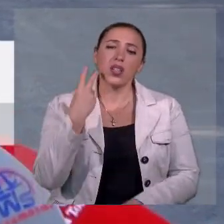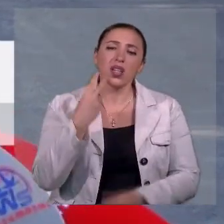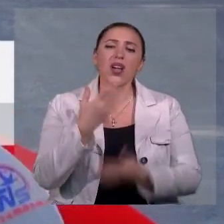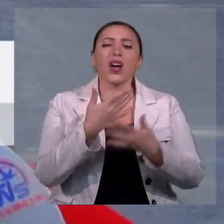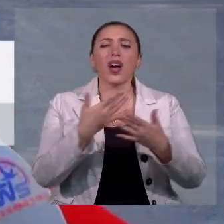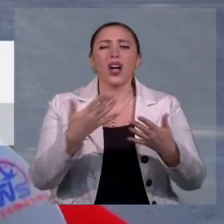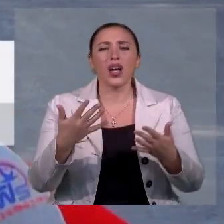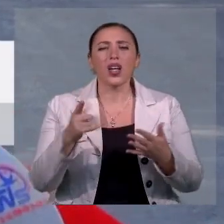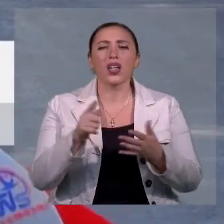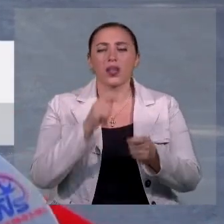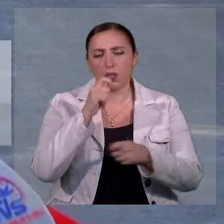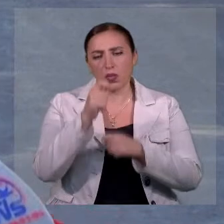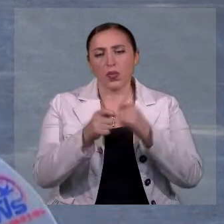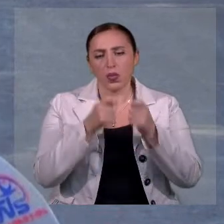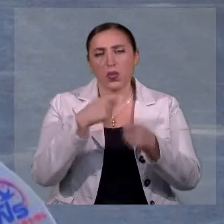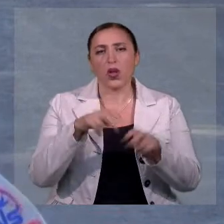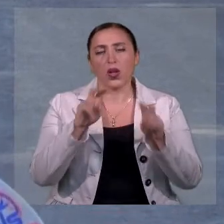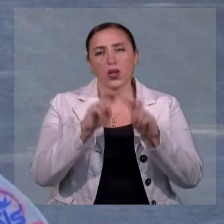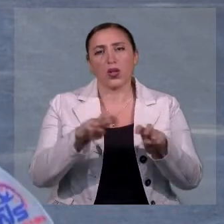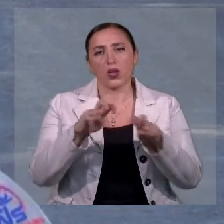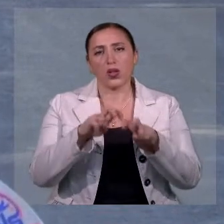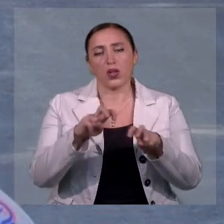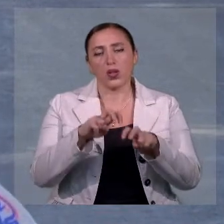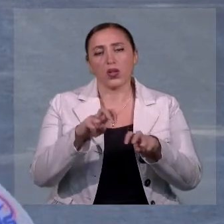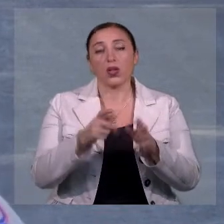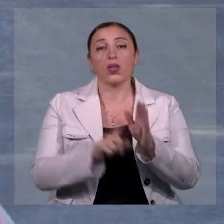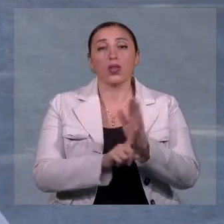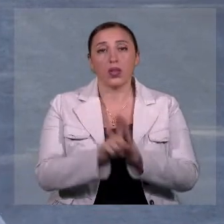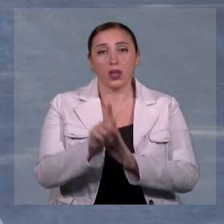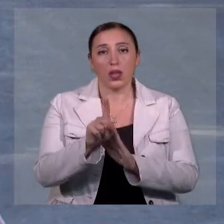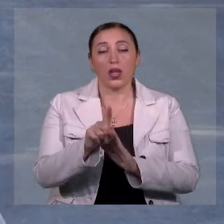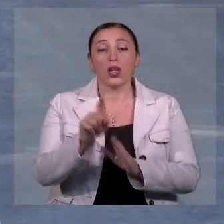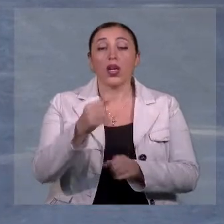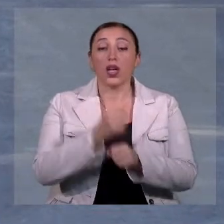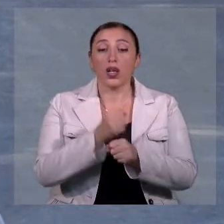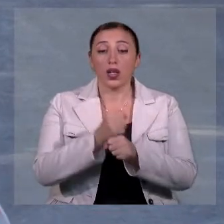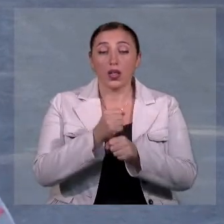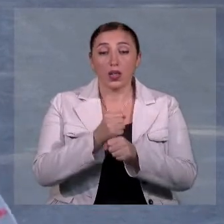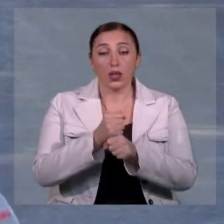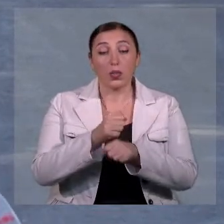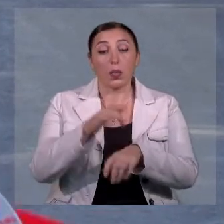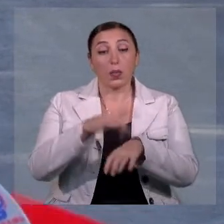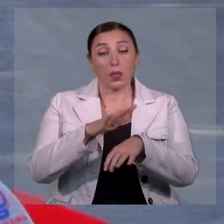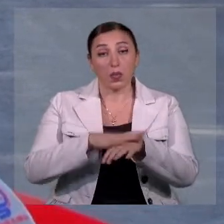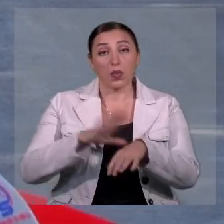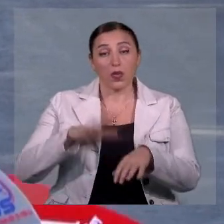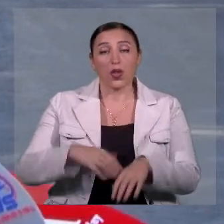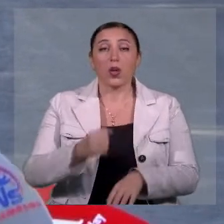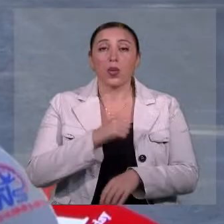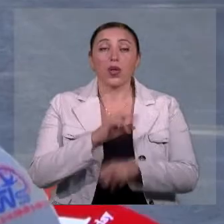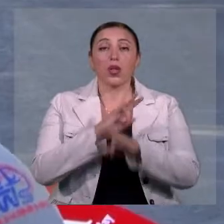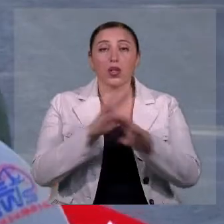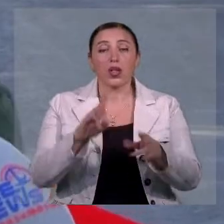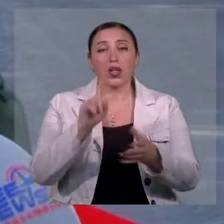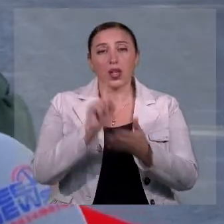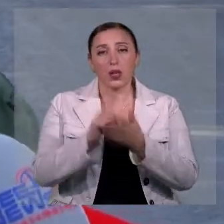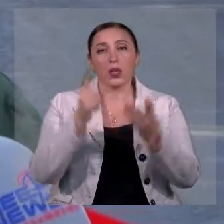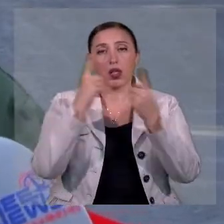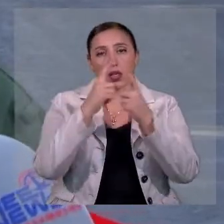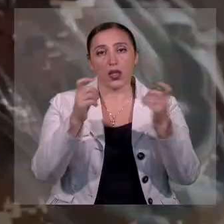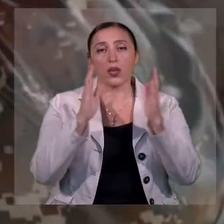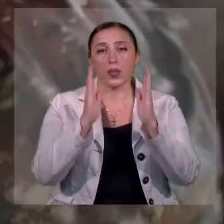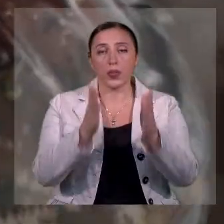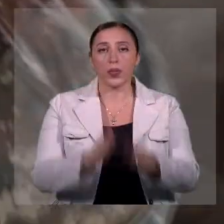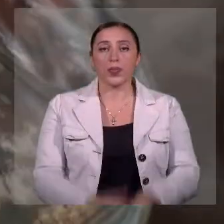կորուստների ճշգրտման աշխատանքներ են իրականացվում, այդ աշխատանքների արժեք ավարտին պաշտպանության նախարարությունը ամբողջ